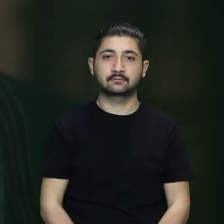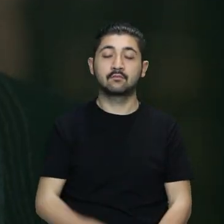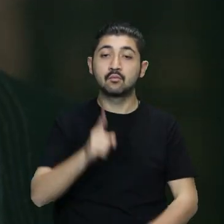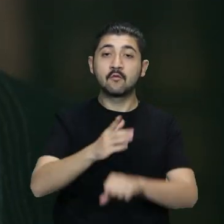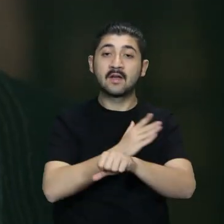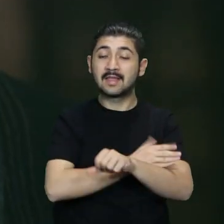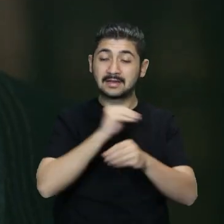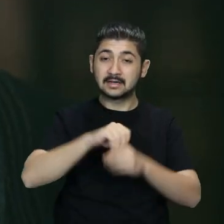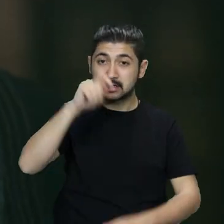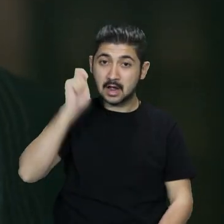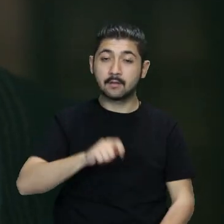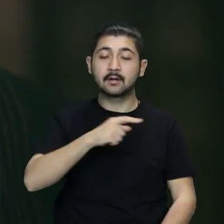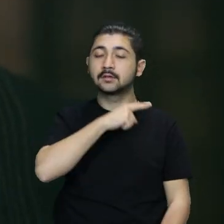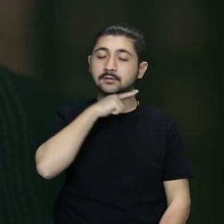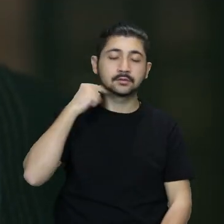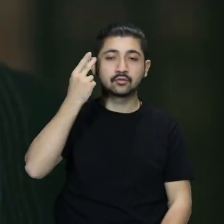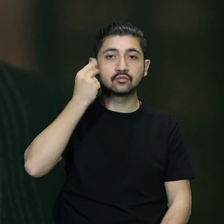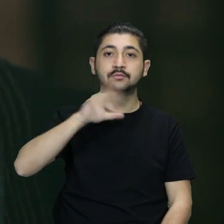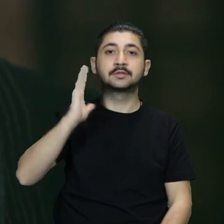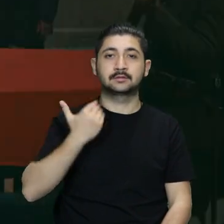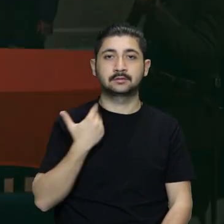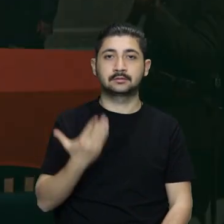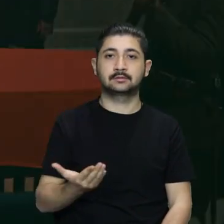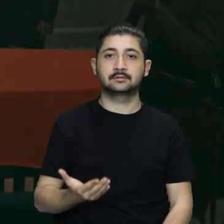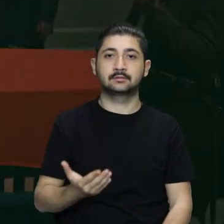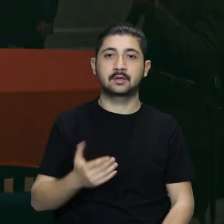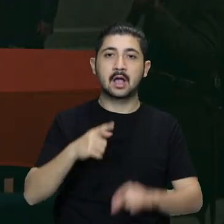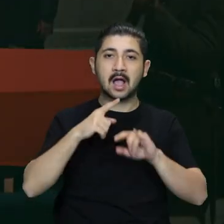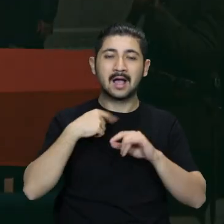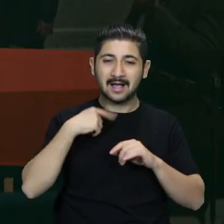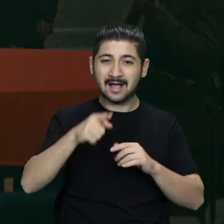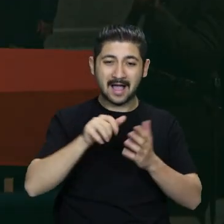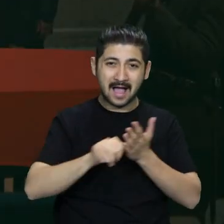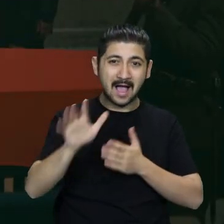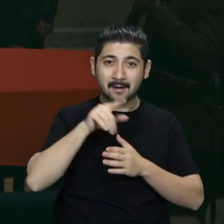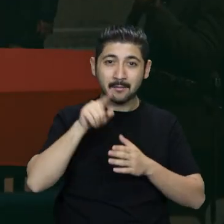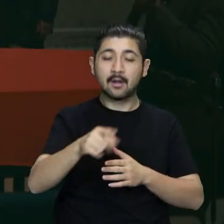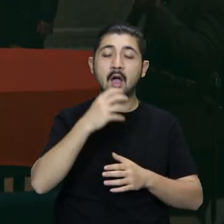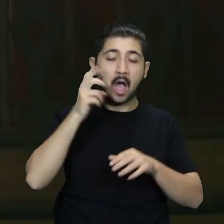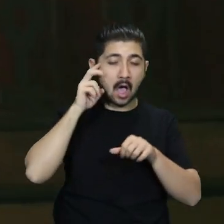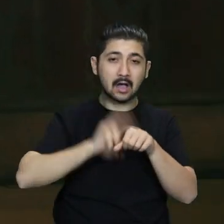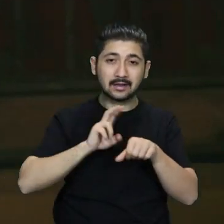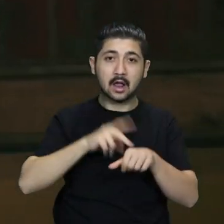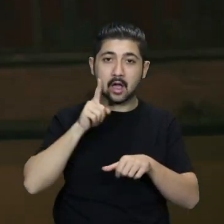Bu vatan için yaptıklarınızı asla unutmayacağız. Aziz hatıranız el ele bet yaşayacak umarım.